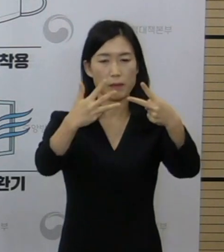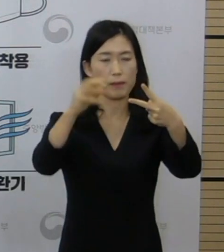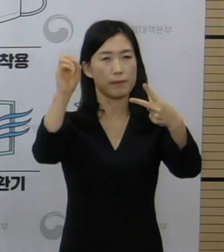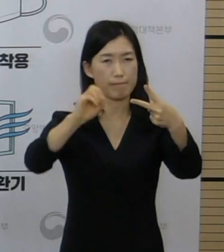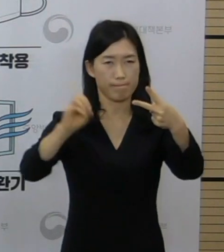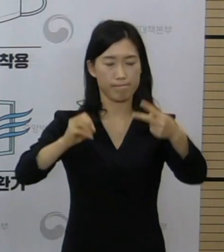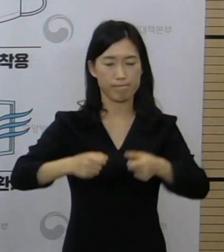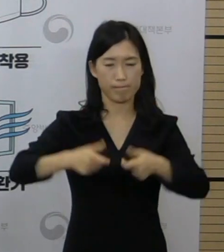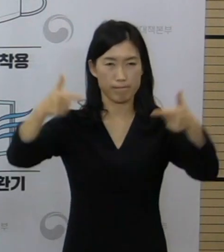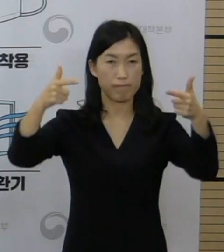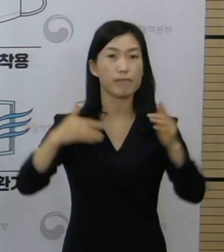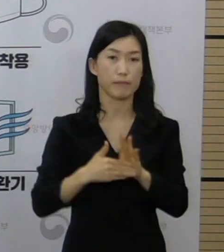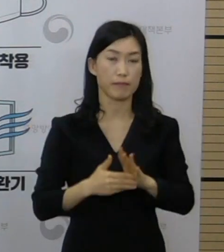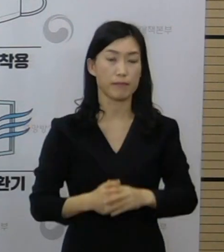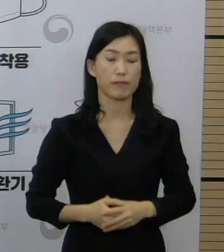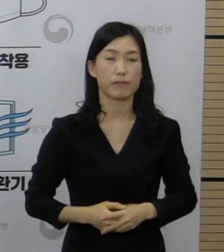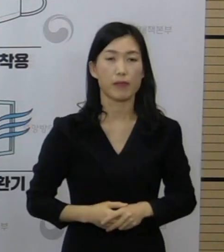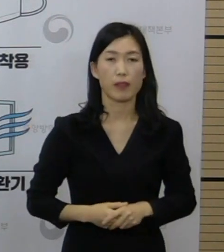62.8%로 증가하였습니다.